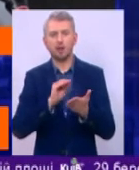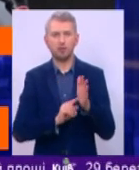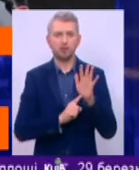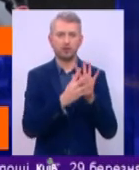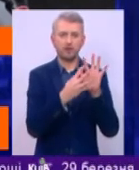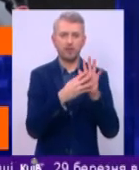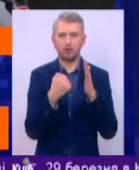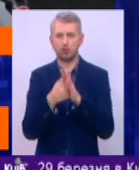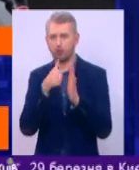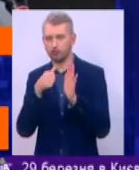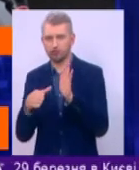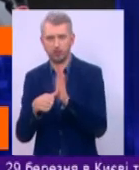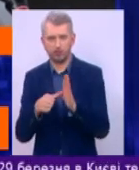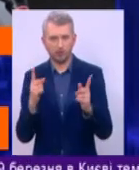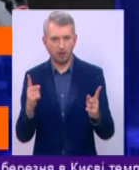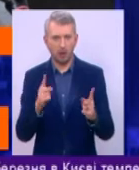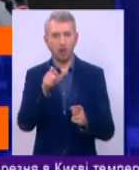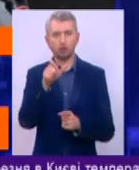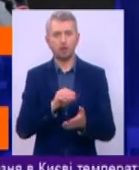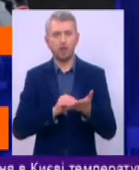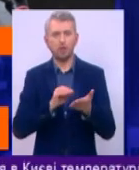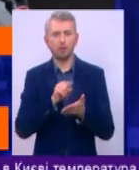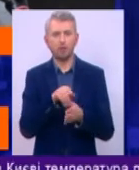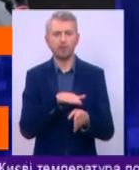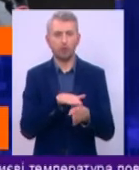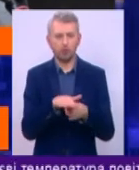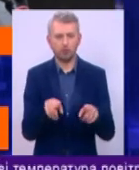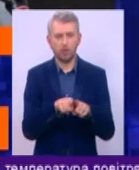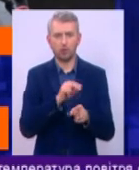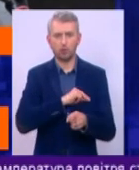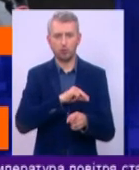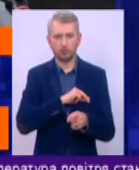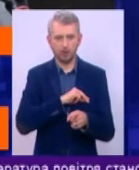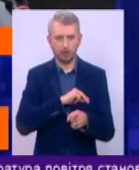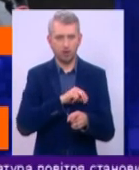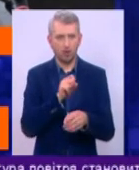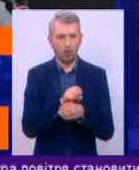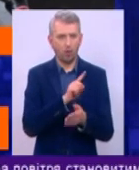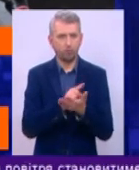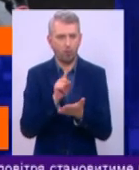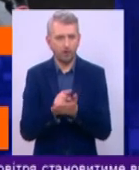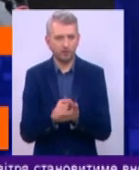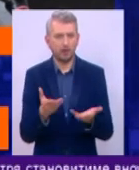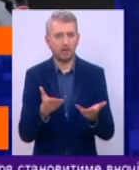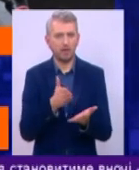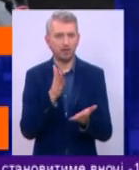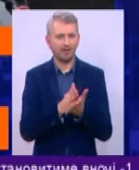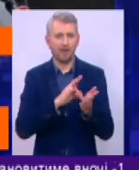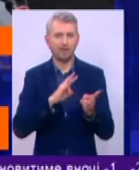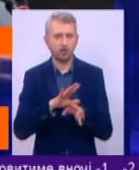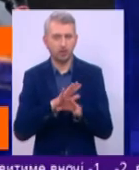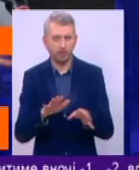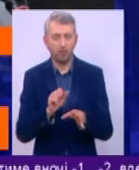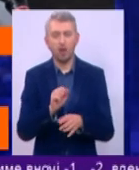до 18, у людини написано, що він виконує такі трудові функціональні обов'язки, які є нешкідливими,